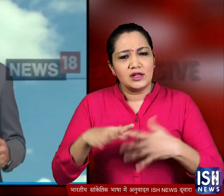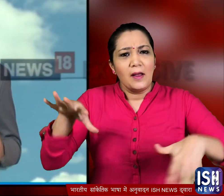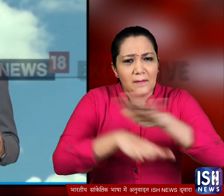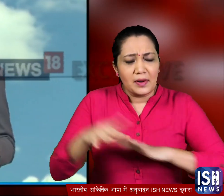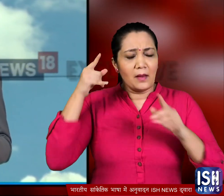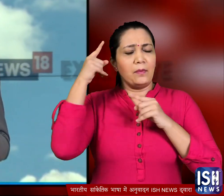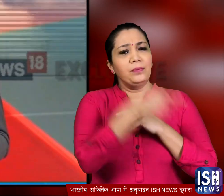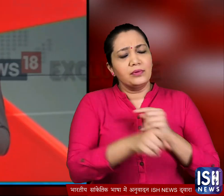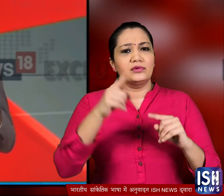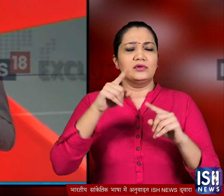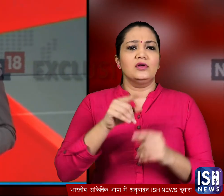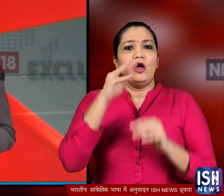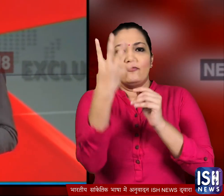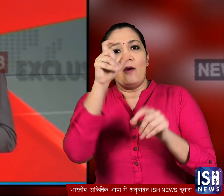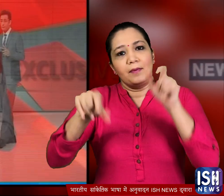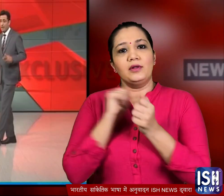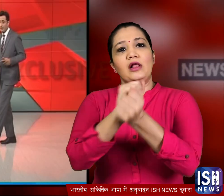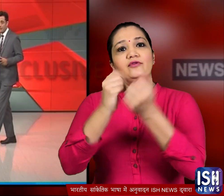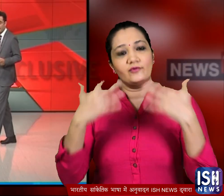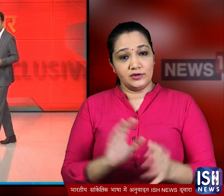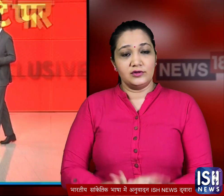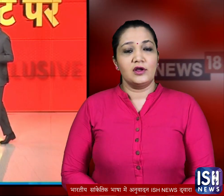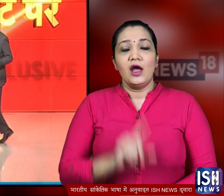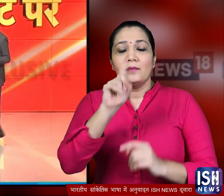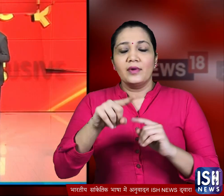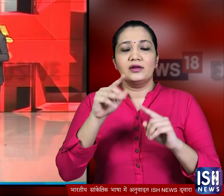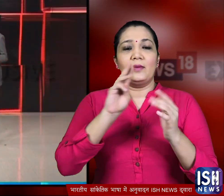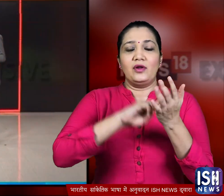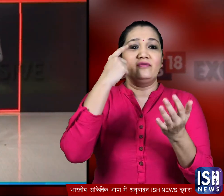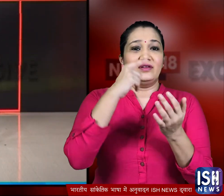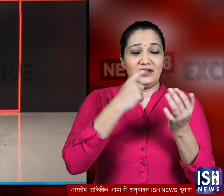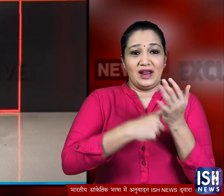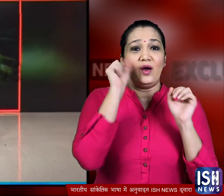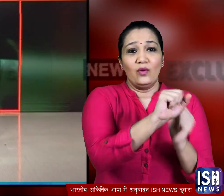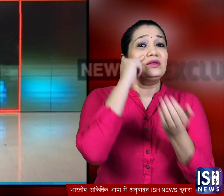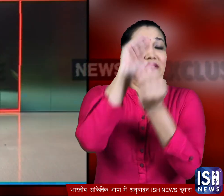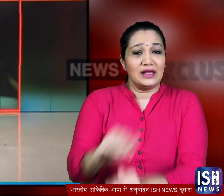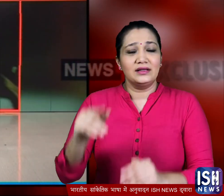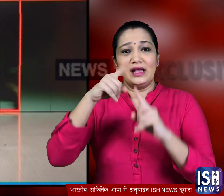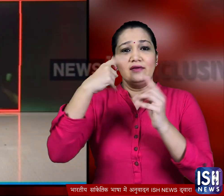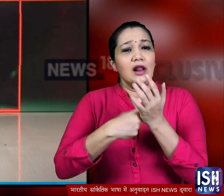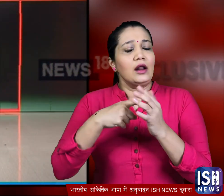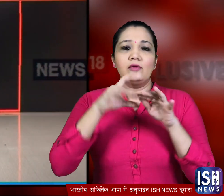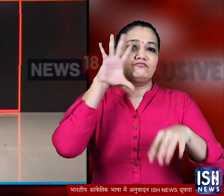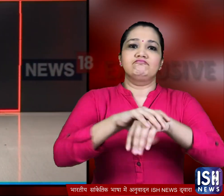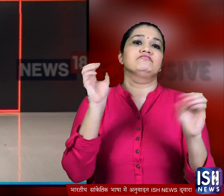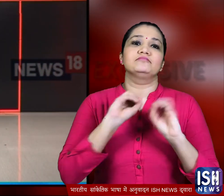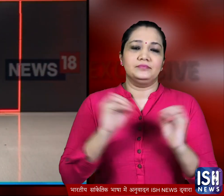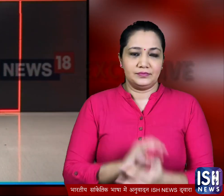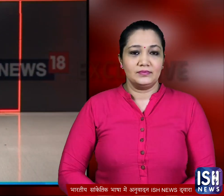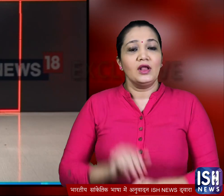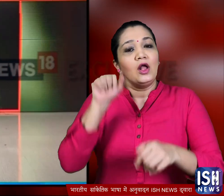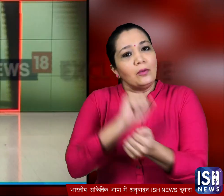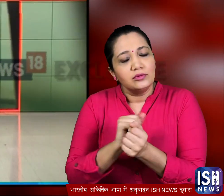हमले की साजिश रचने के आरोप में 4 लोगों को गिरफ्तार कर लिया। लेकिन अब तक मुनव्वर राना का बेटा उसके पकड़ से बाहर है